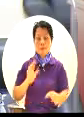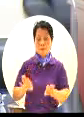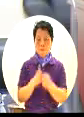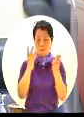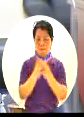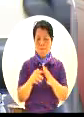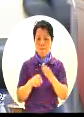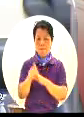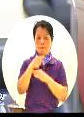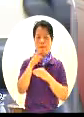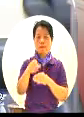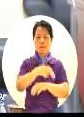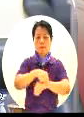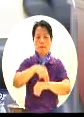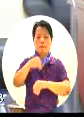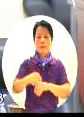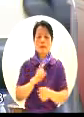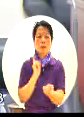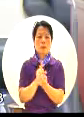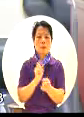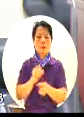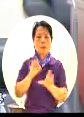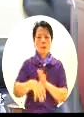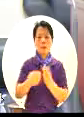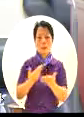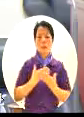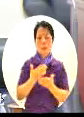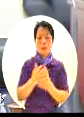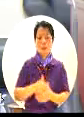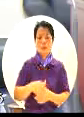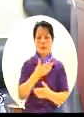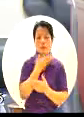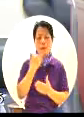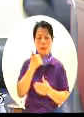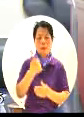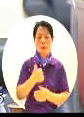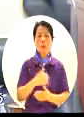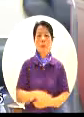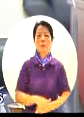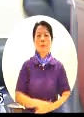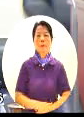整个税收的部分哈，是一个大力多哈。下一页。